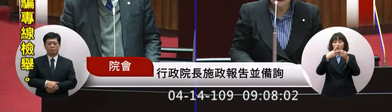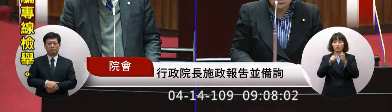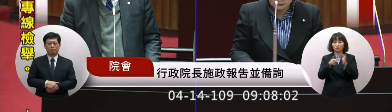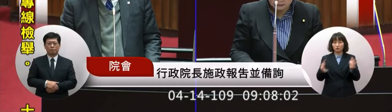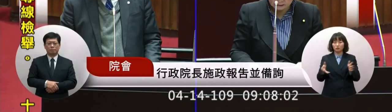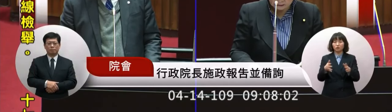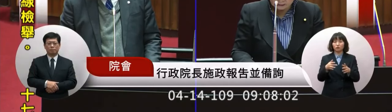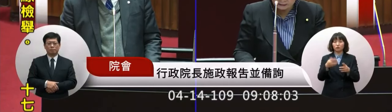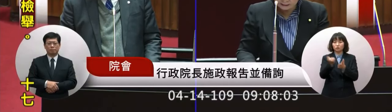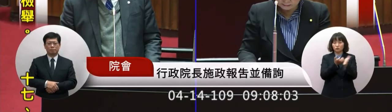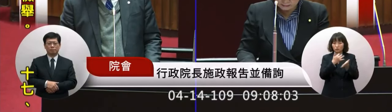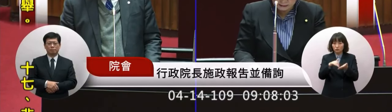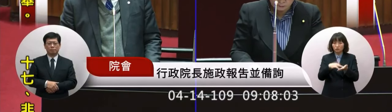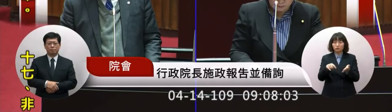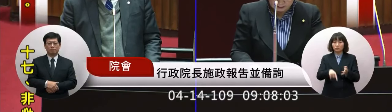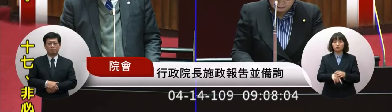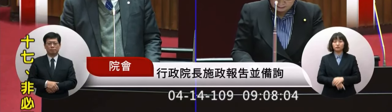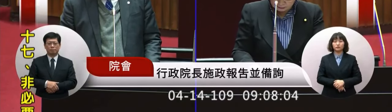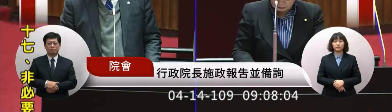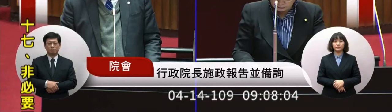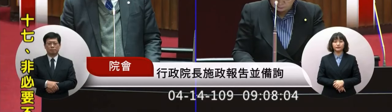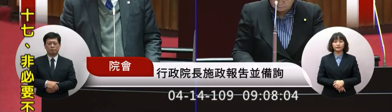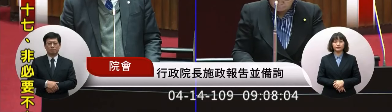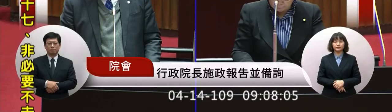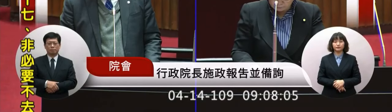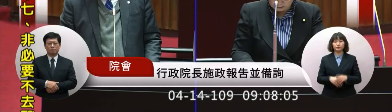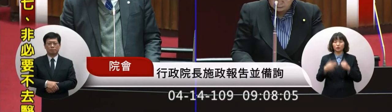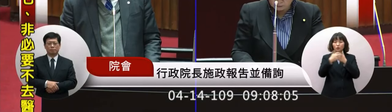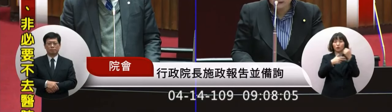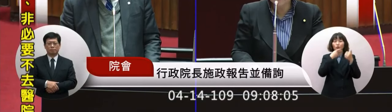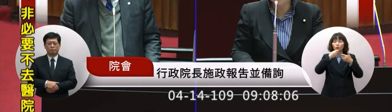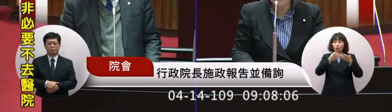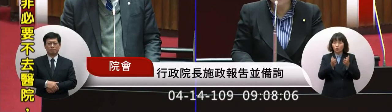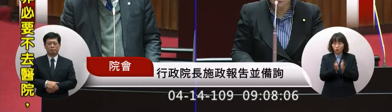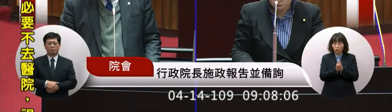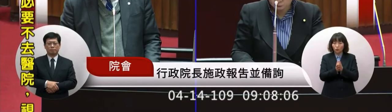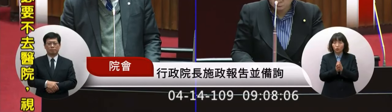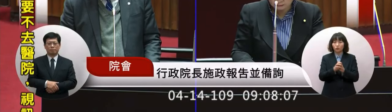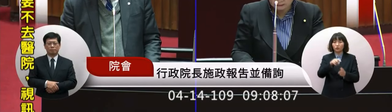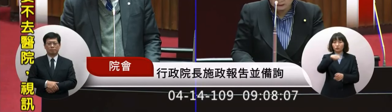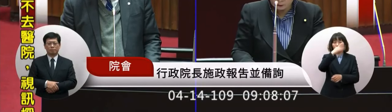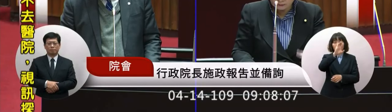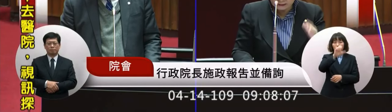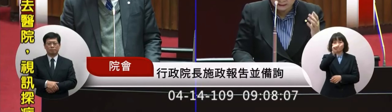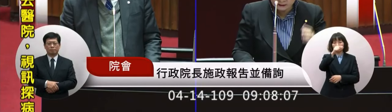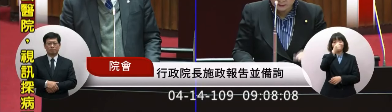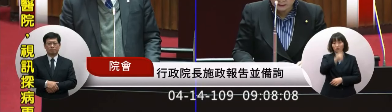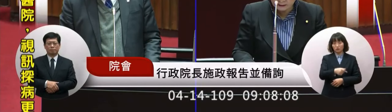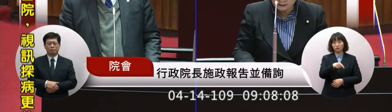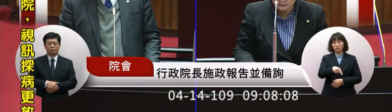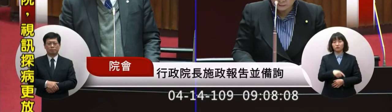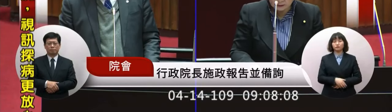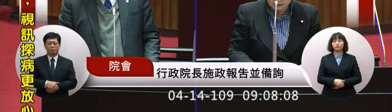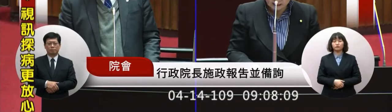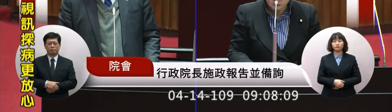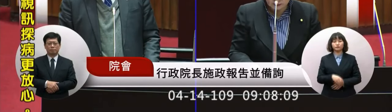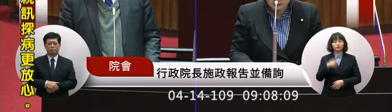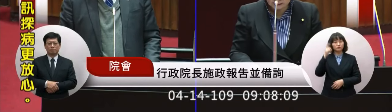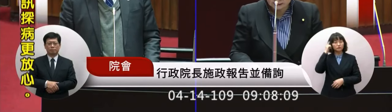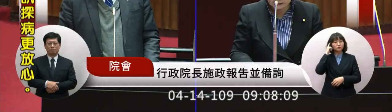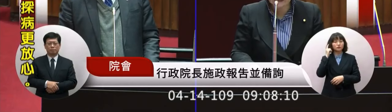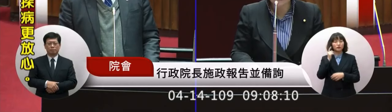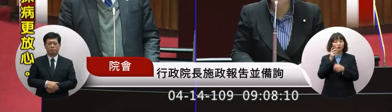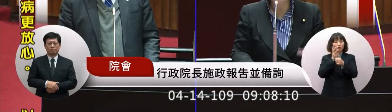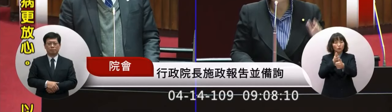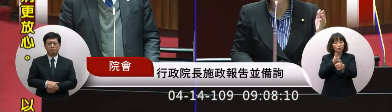面呢，这个我们这个卫福部呢有195亿。我先在这边要跟院长做